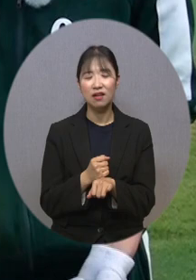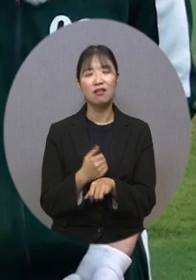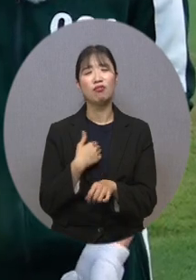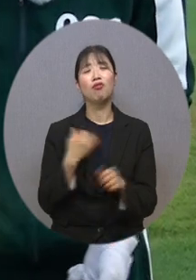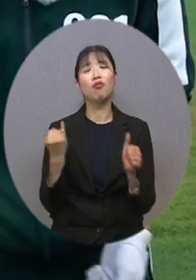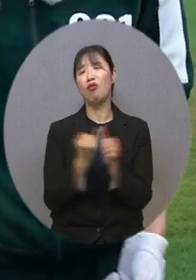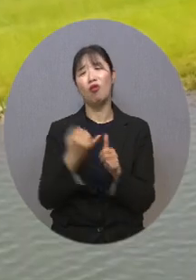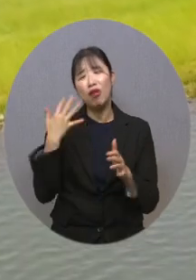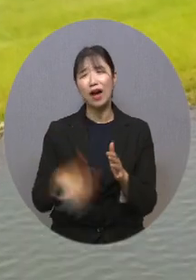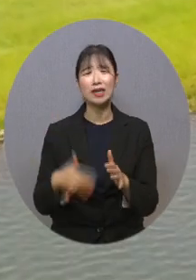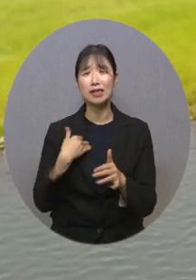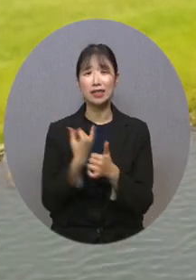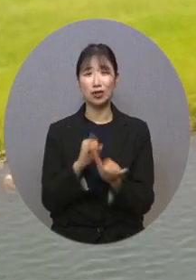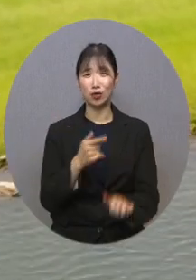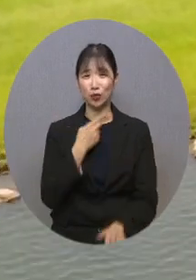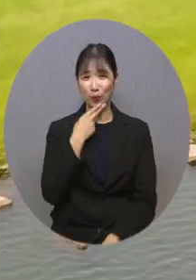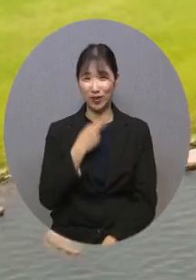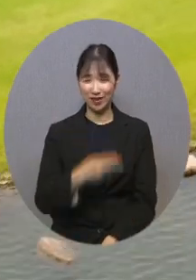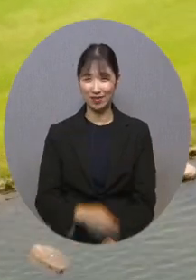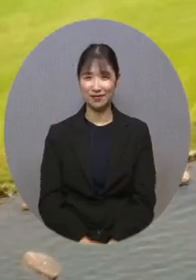못했는데 뭘 어떻게 이혼해요?